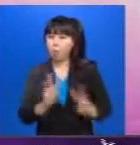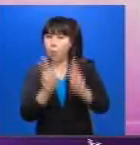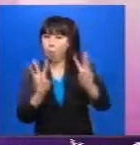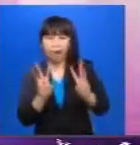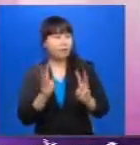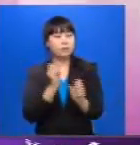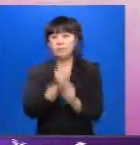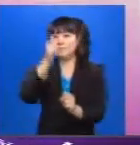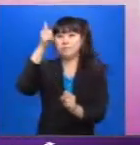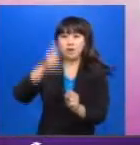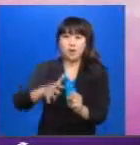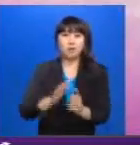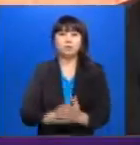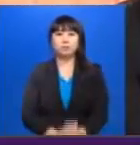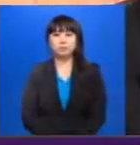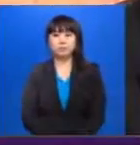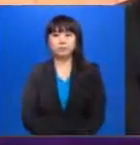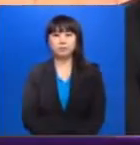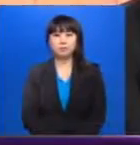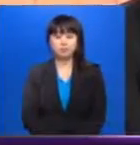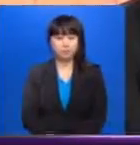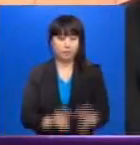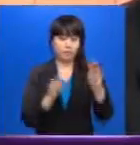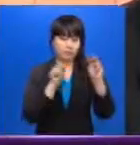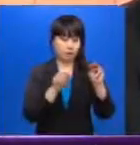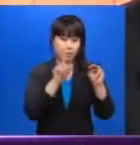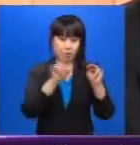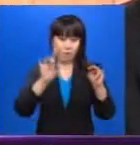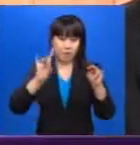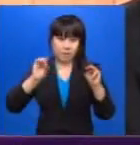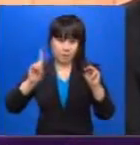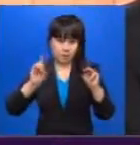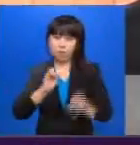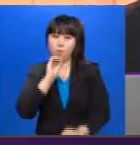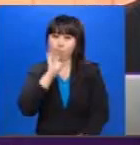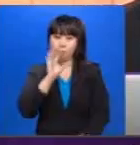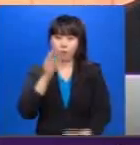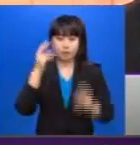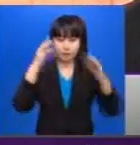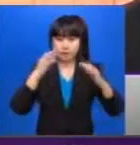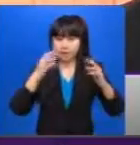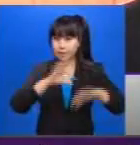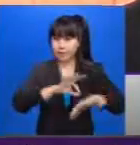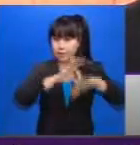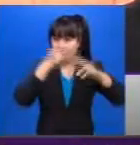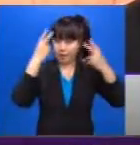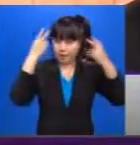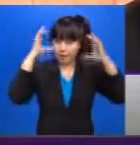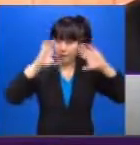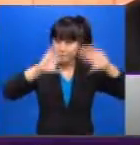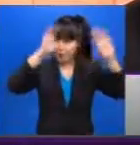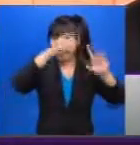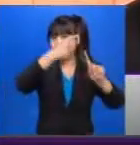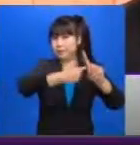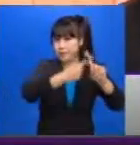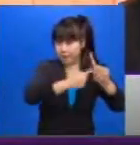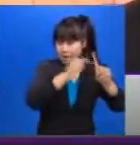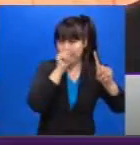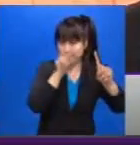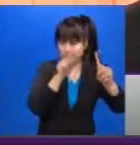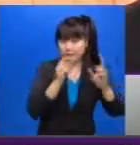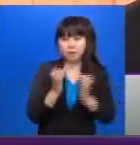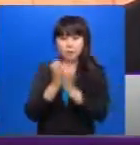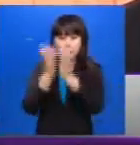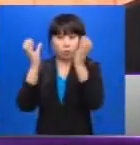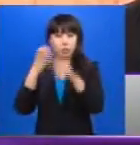ใต้รัฐธรรมนูญนี ้มาตรา111บอกว่าเกิดรัฐบาลรักษาการขึ้นมาแล้วตรงนี้ถามว่าเจตนารมณ์และหลักการของรั